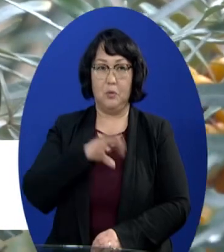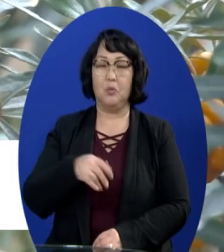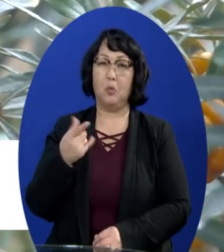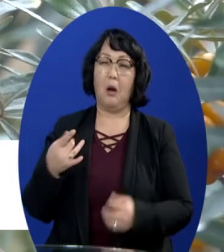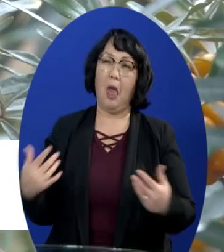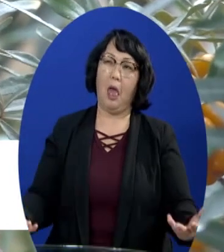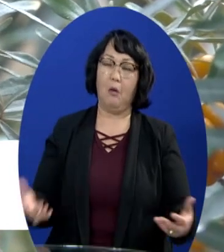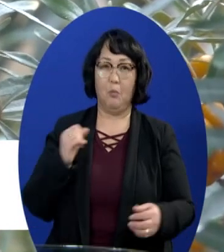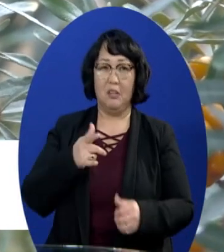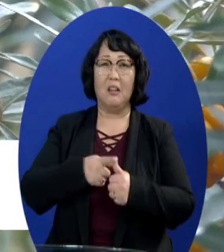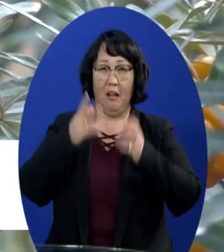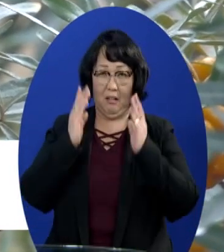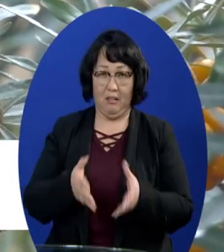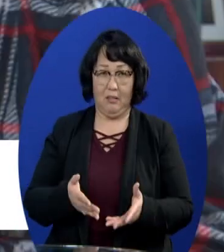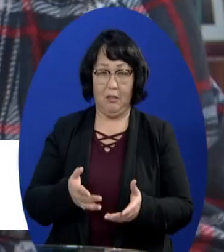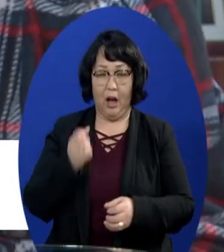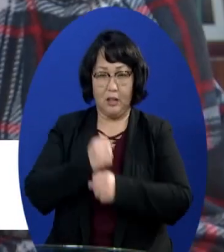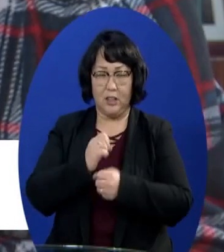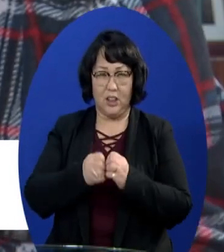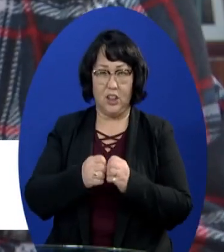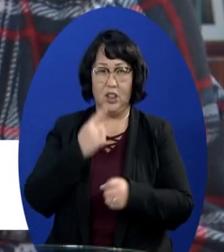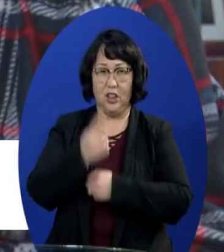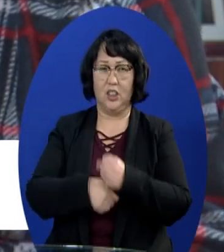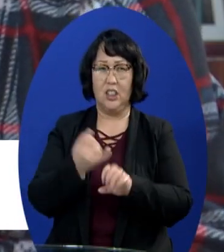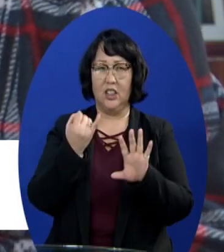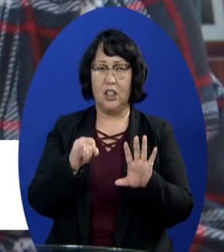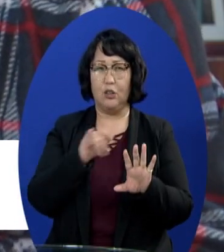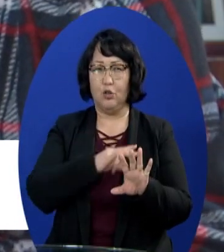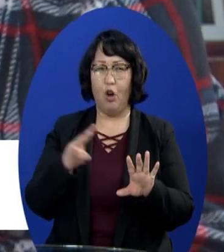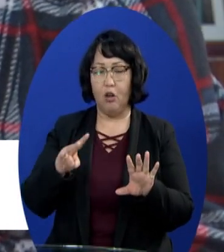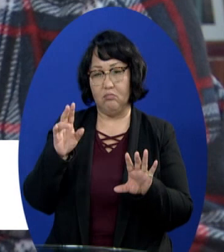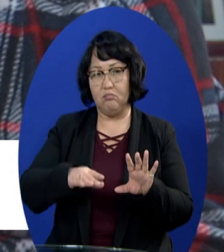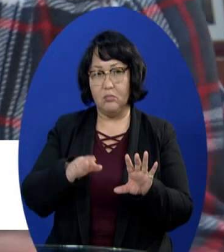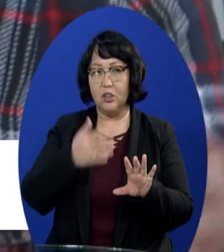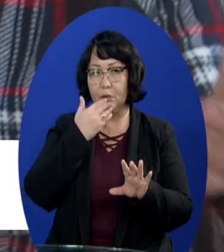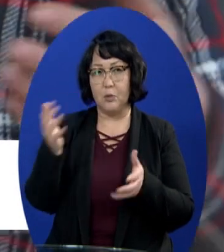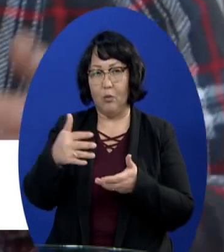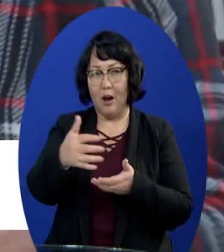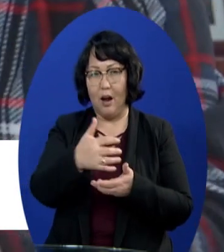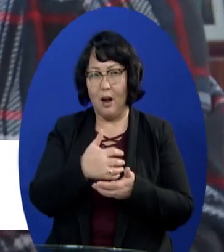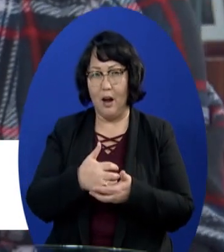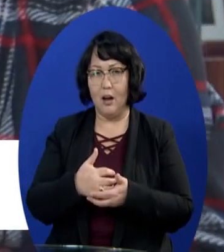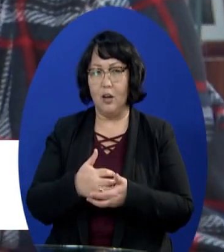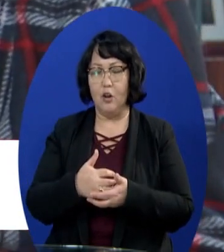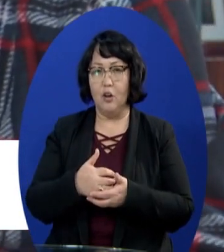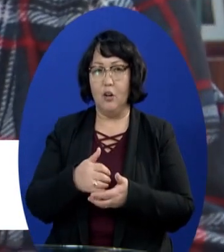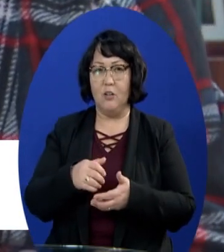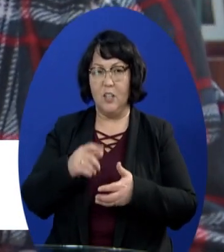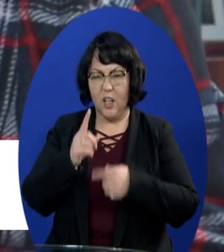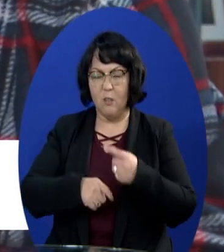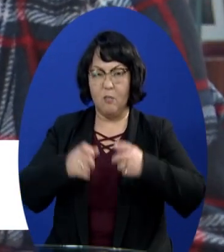анхаарах уу? Бид нар одоо хөдөлмөлөөд жилд одоо 60 тоноос доош бодлон одоо юмс хураагаад эхлэхлээр зөвөр ирэхгүй одоо том компаниудын одоо